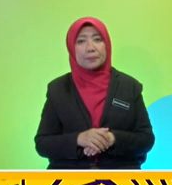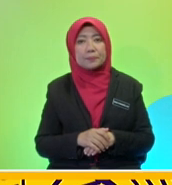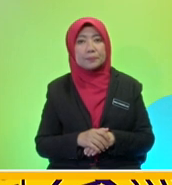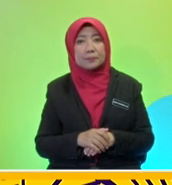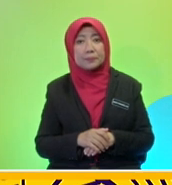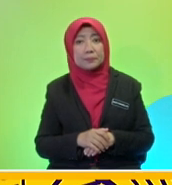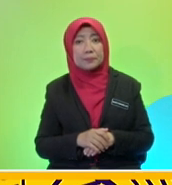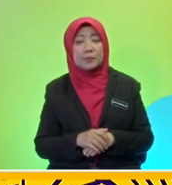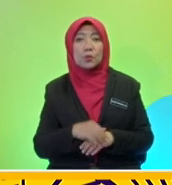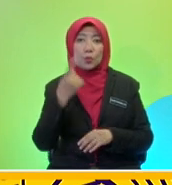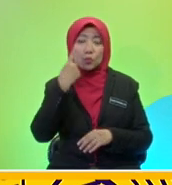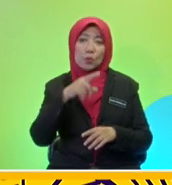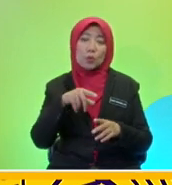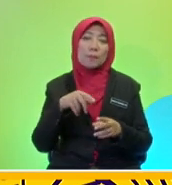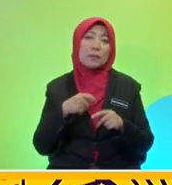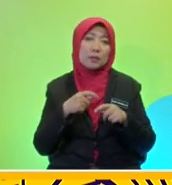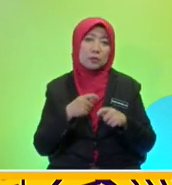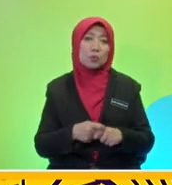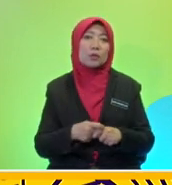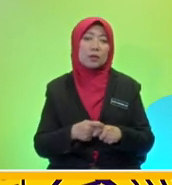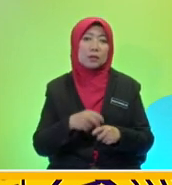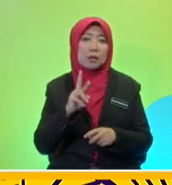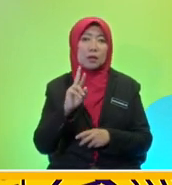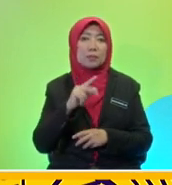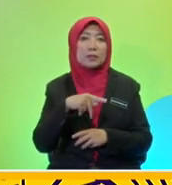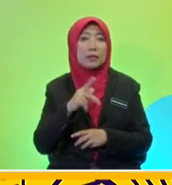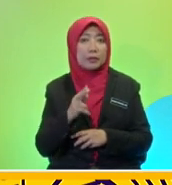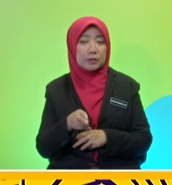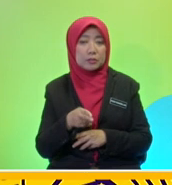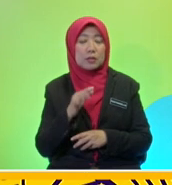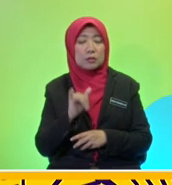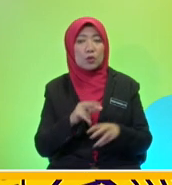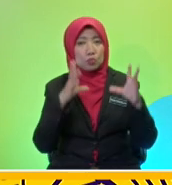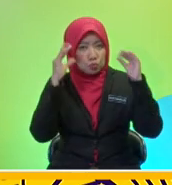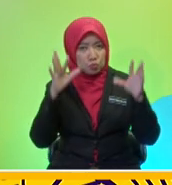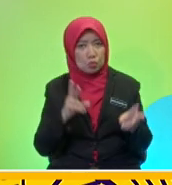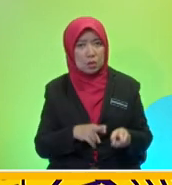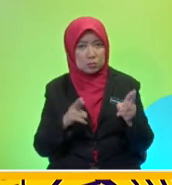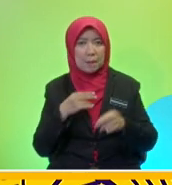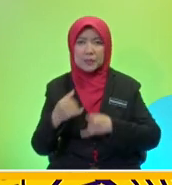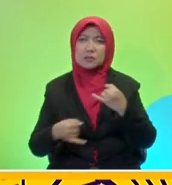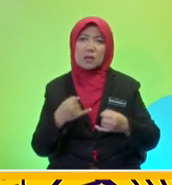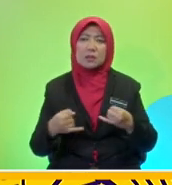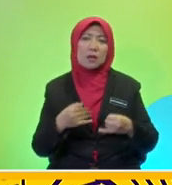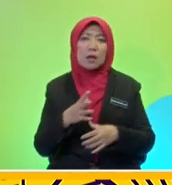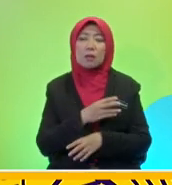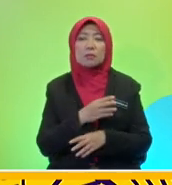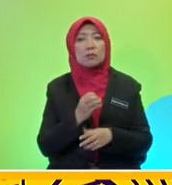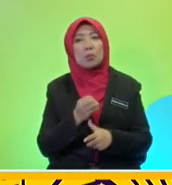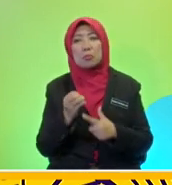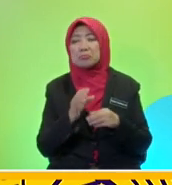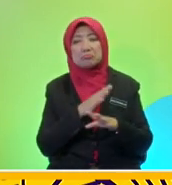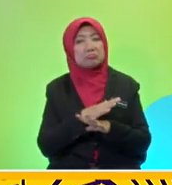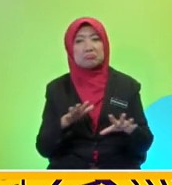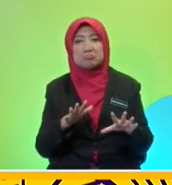untuk menentukan artinya guru-guru rancang berjaya tidak dilaksanakan tercapai atau tidak ojeknya oke